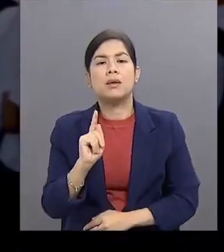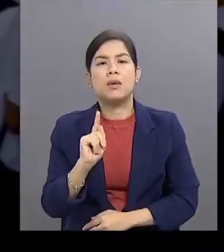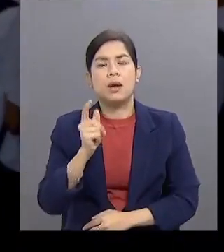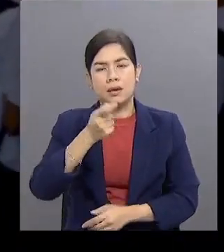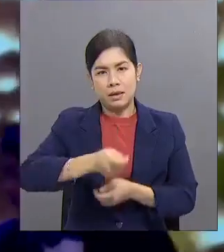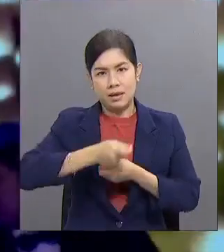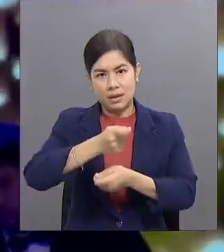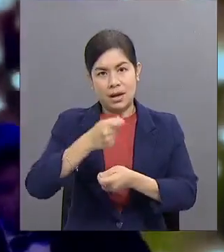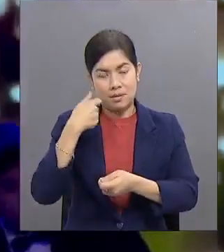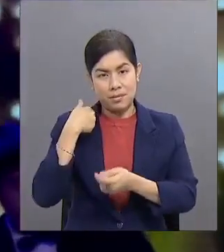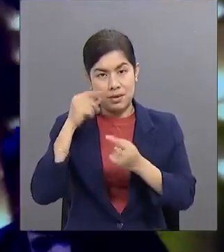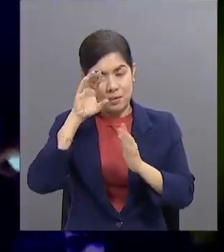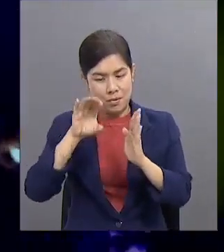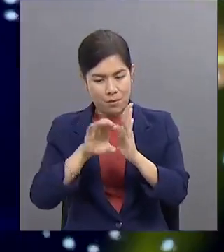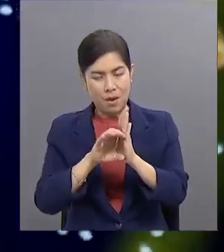พิรุณ